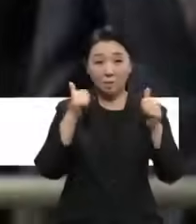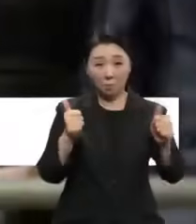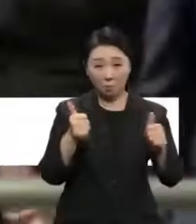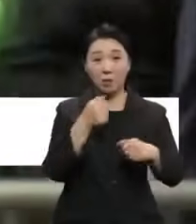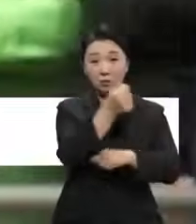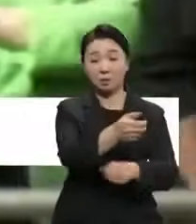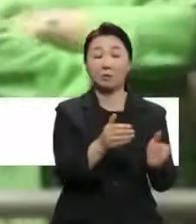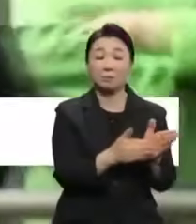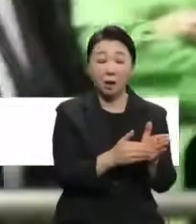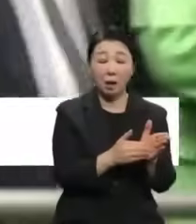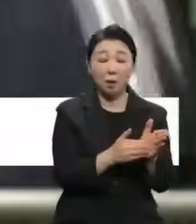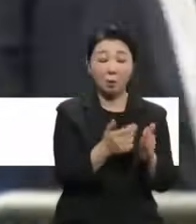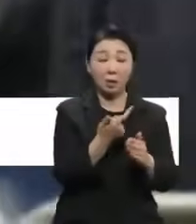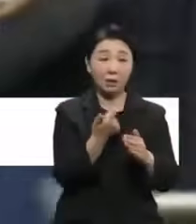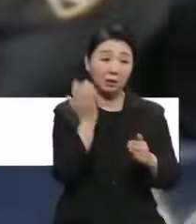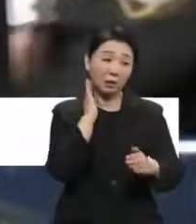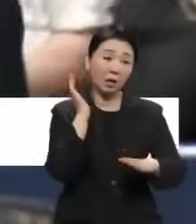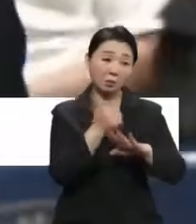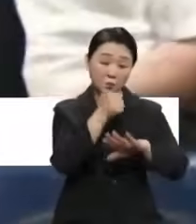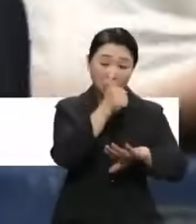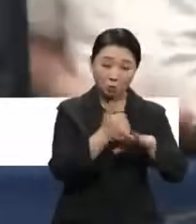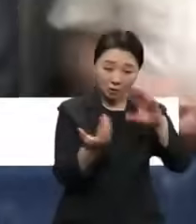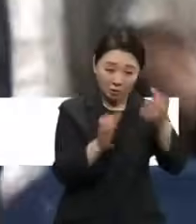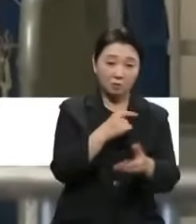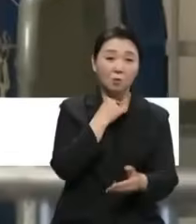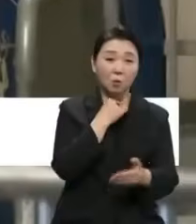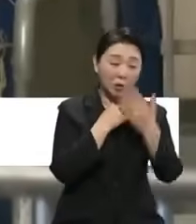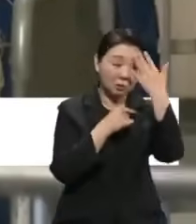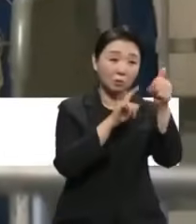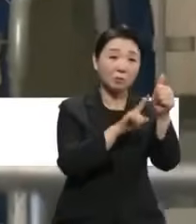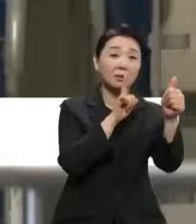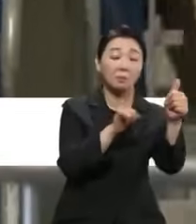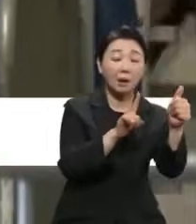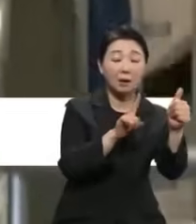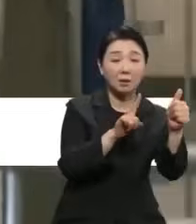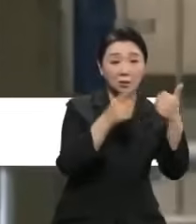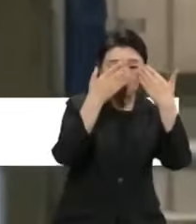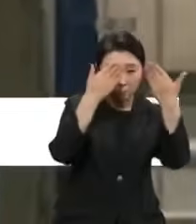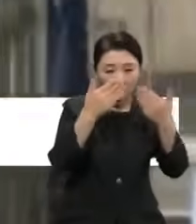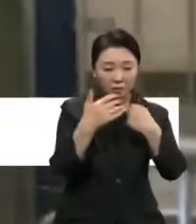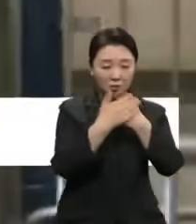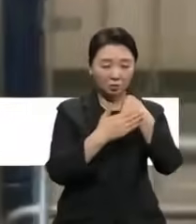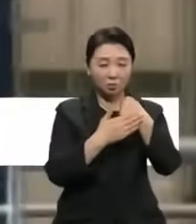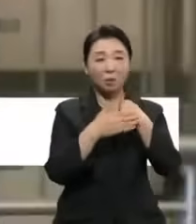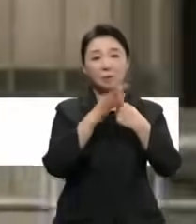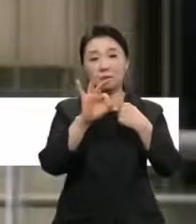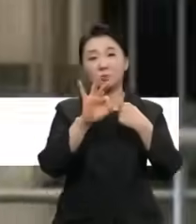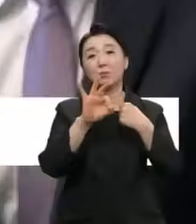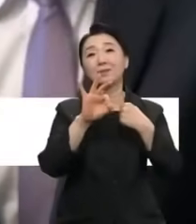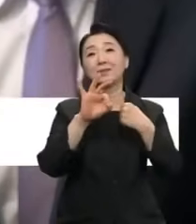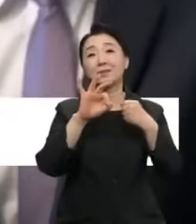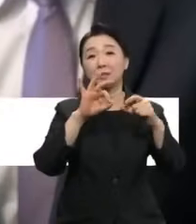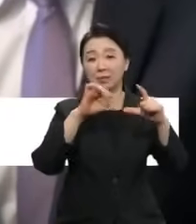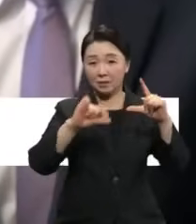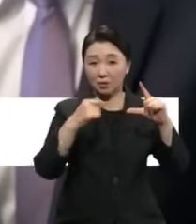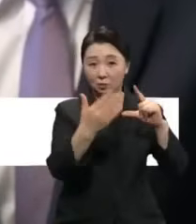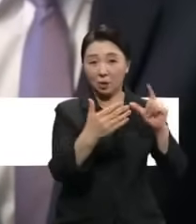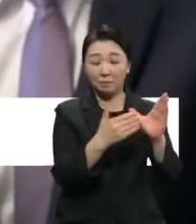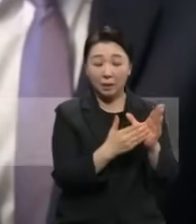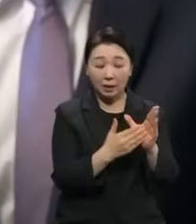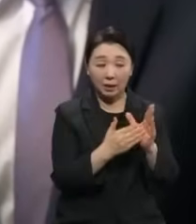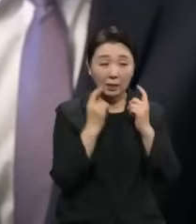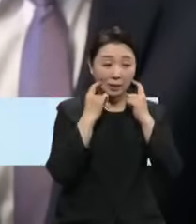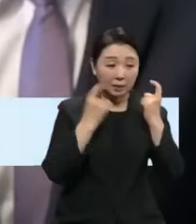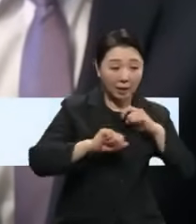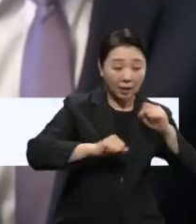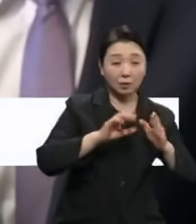대선 결과를 뒤집으려 한 혐의로 기소된 트럼프 전 대통령이 주장한 면책특권을 일부 인정한 셈입니다. 다만 사적인